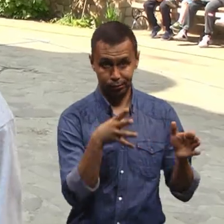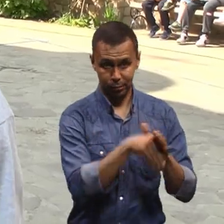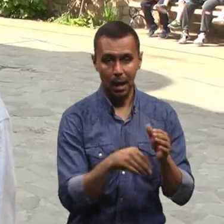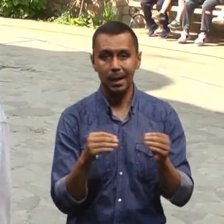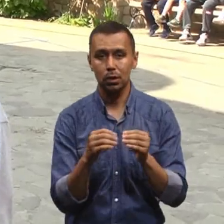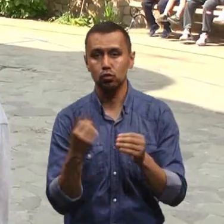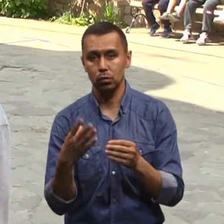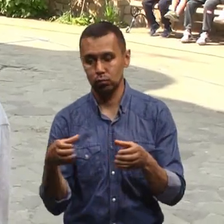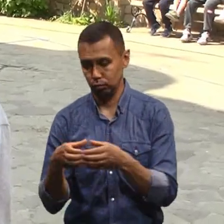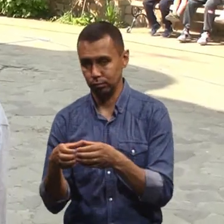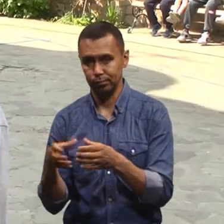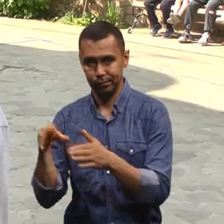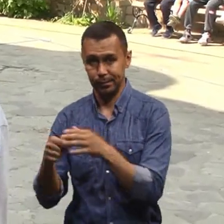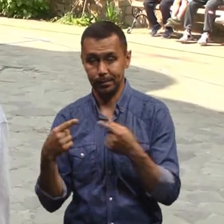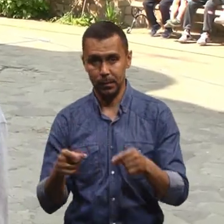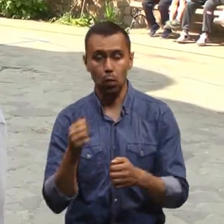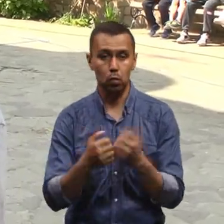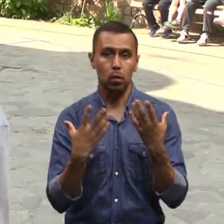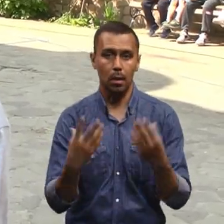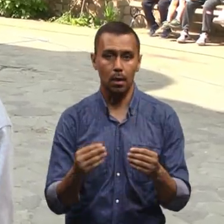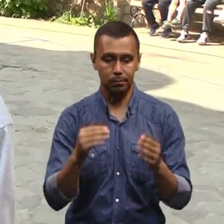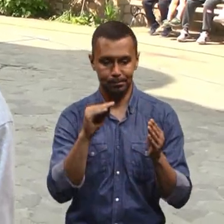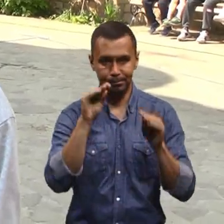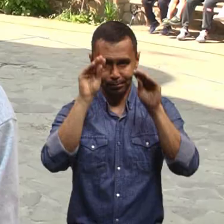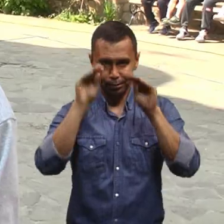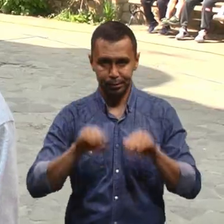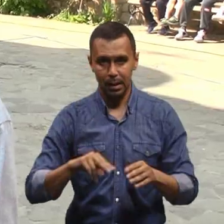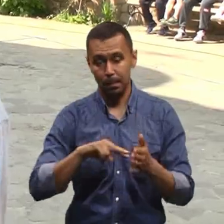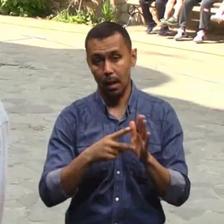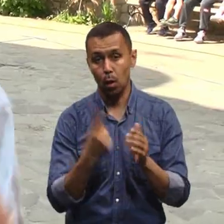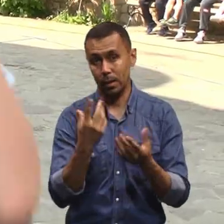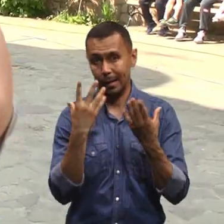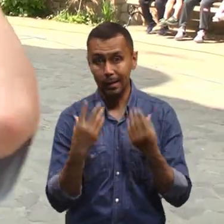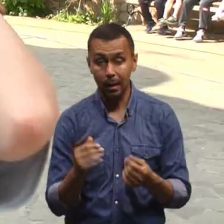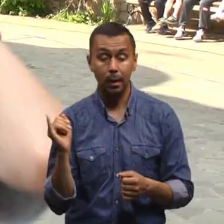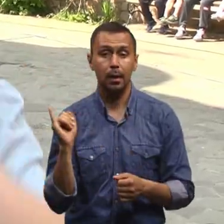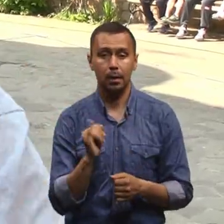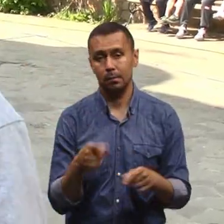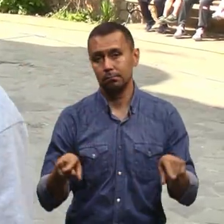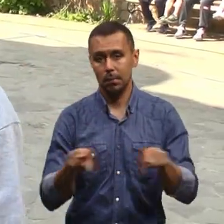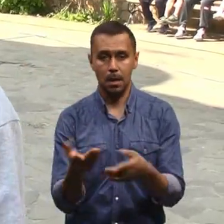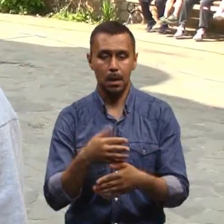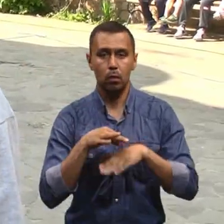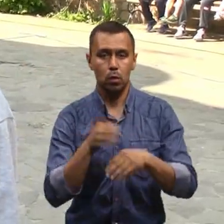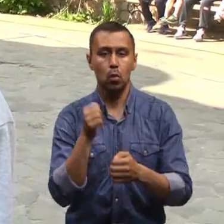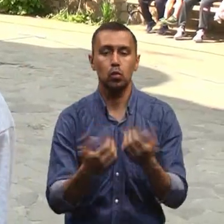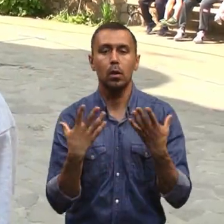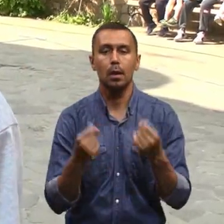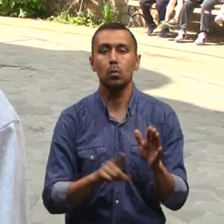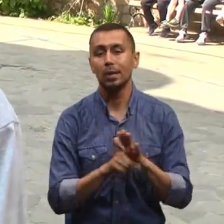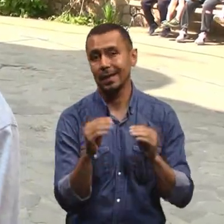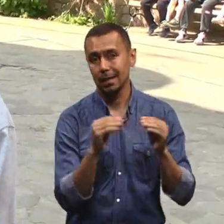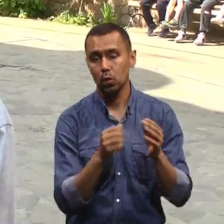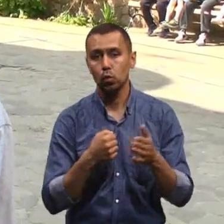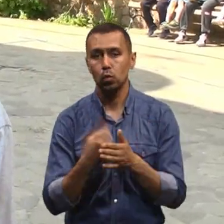14 років. Під них кожного дня складається план на день, і ось так ми проводимо кожного дня з